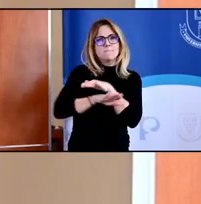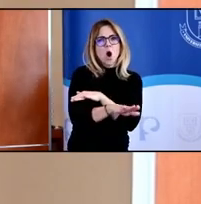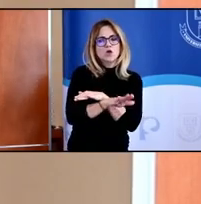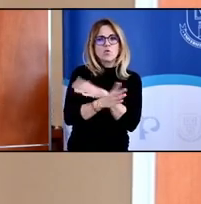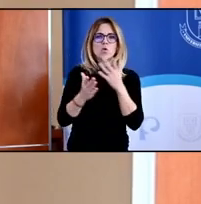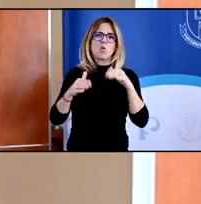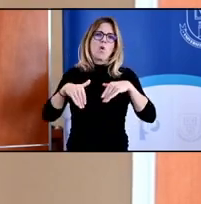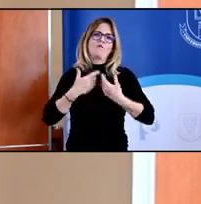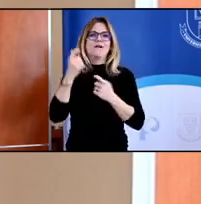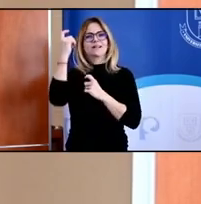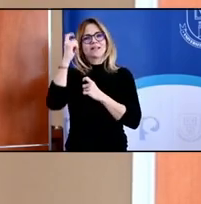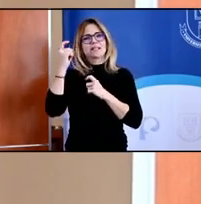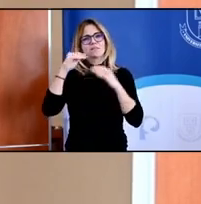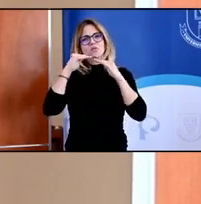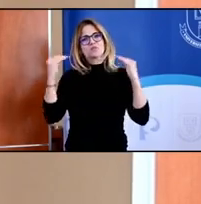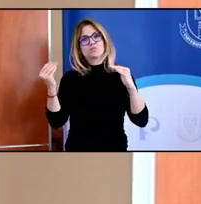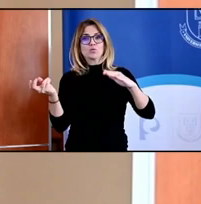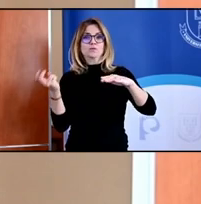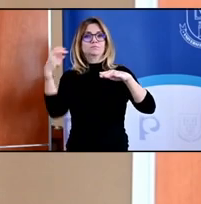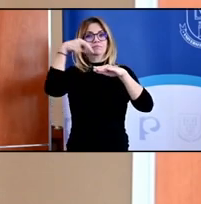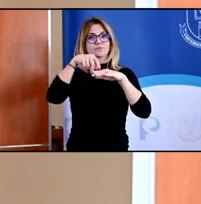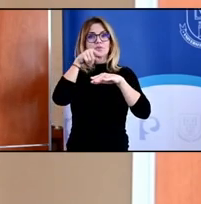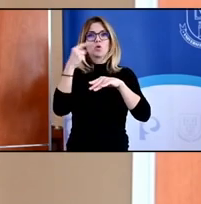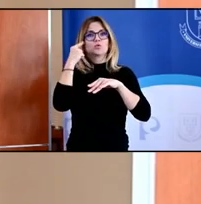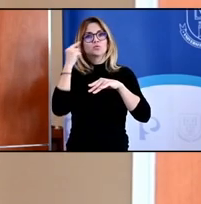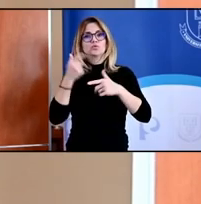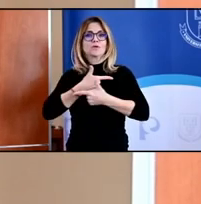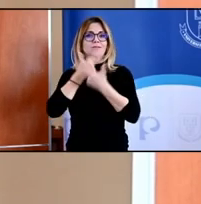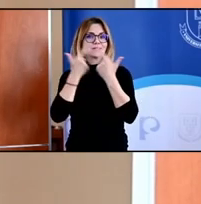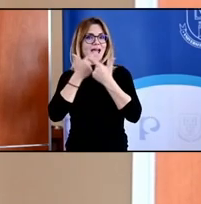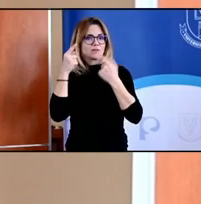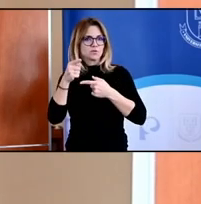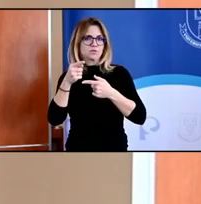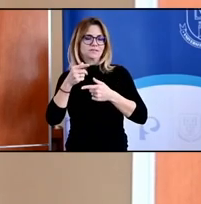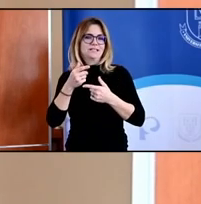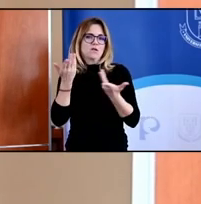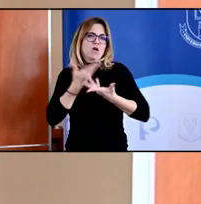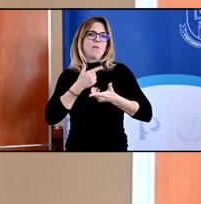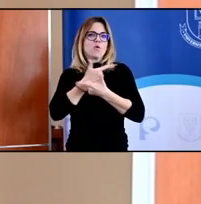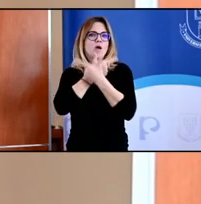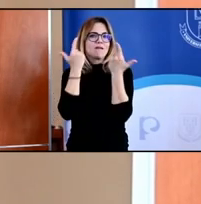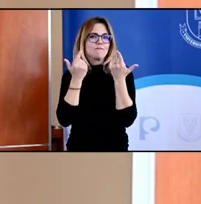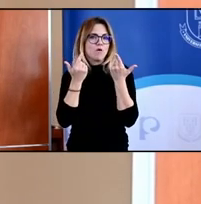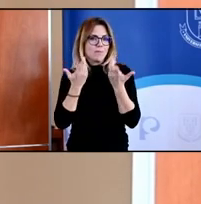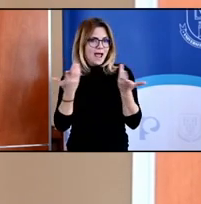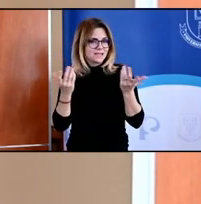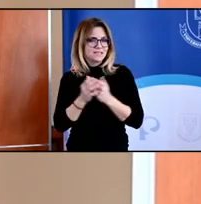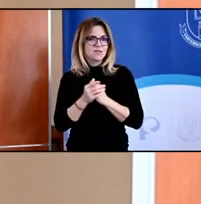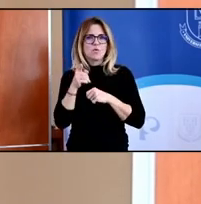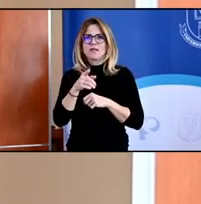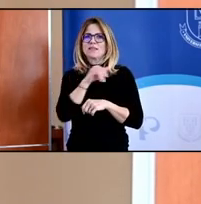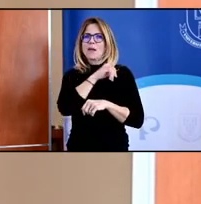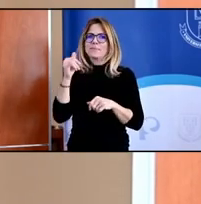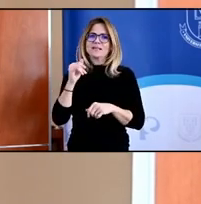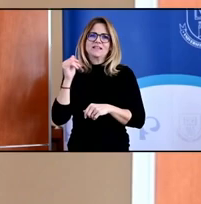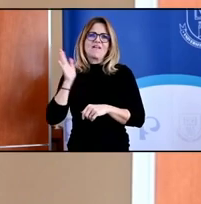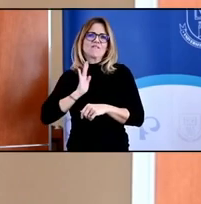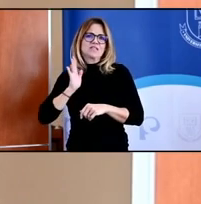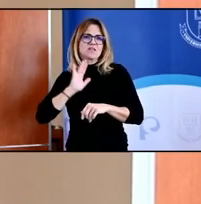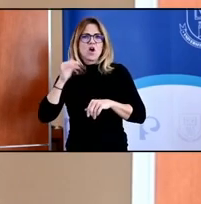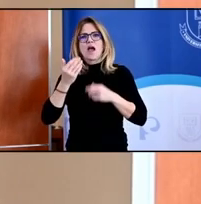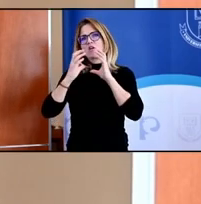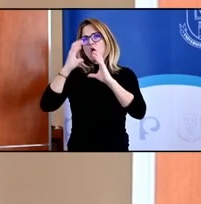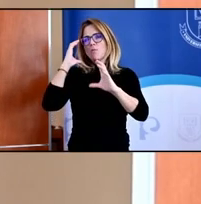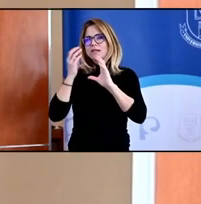egy recepciós pulthoz érkezik akkor ott tudjon tájékozódni az odaérkező látogató ennek minden fizikai és kommunikációs